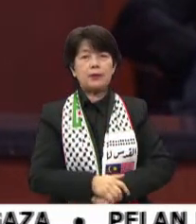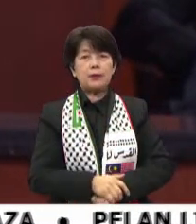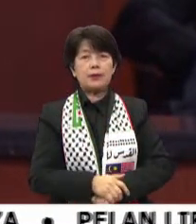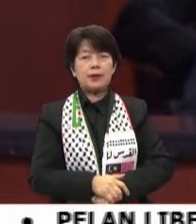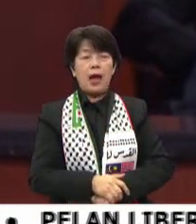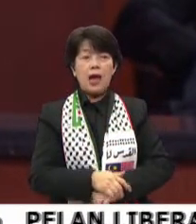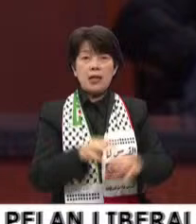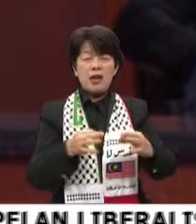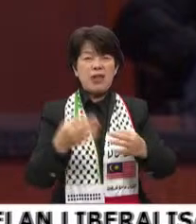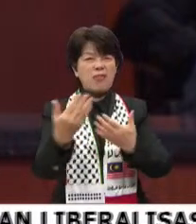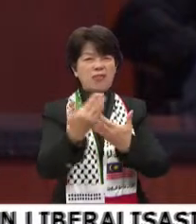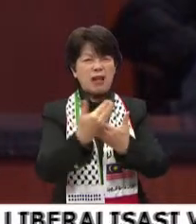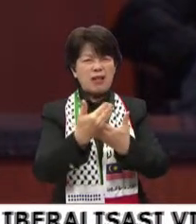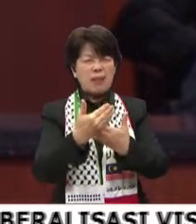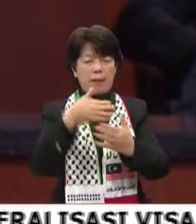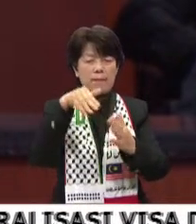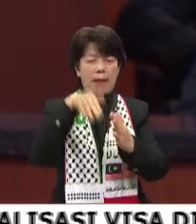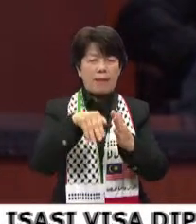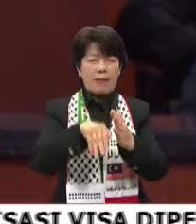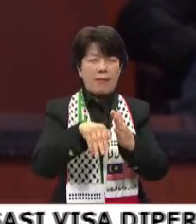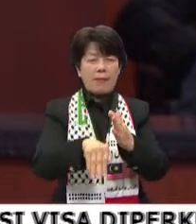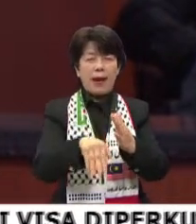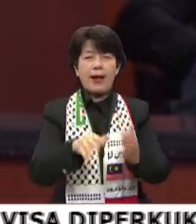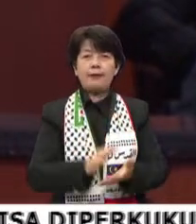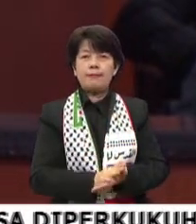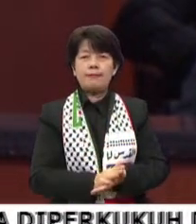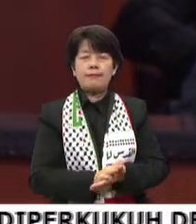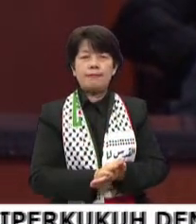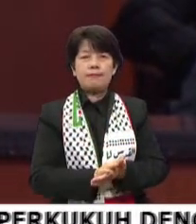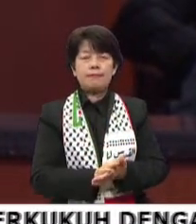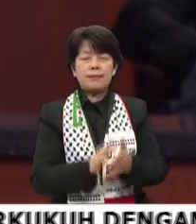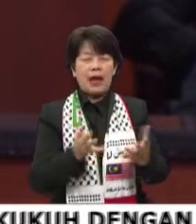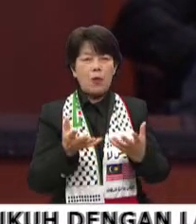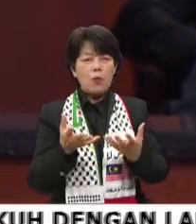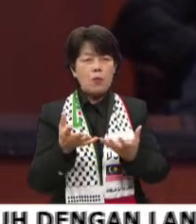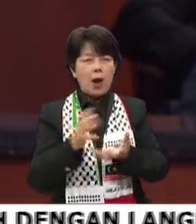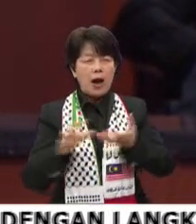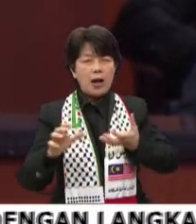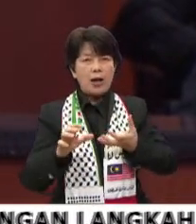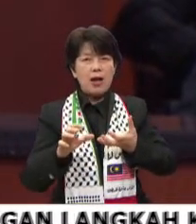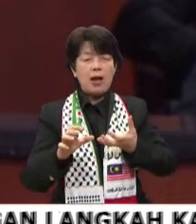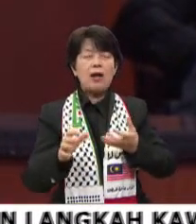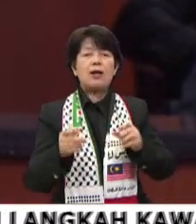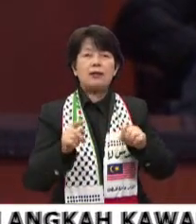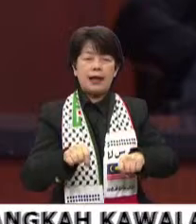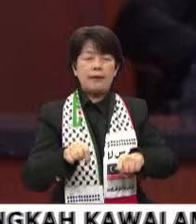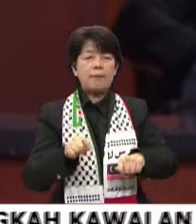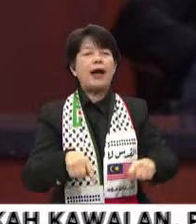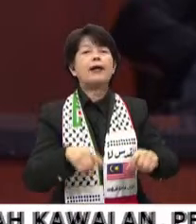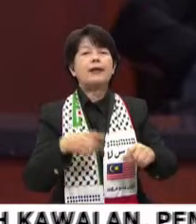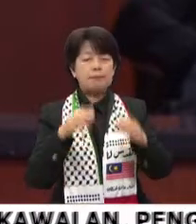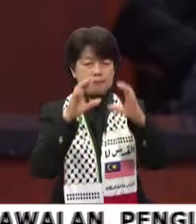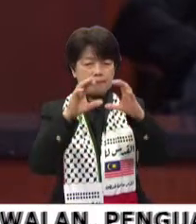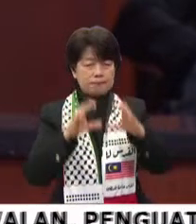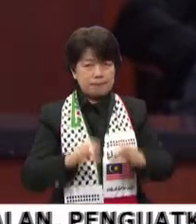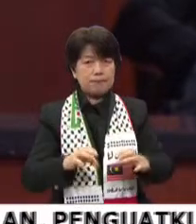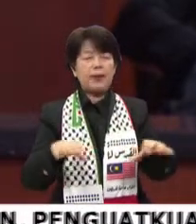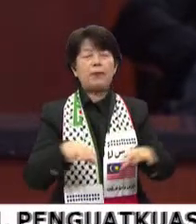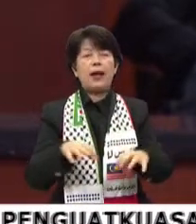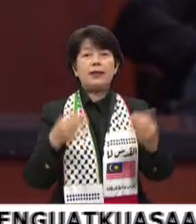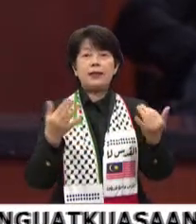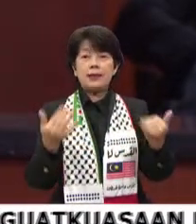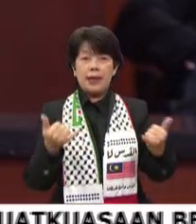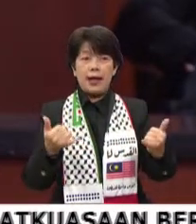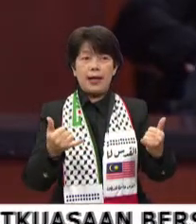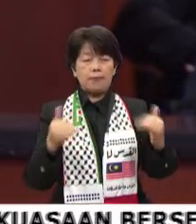menjejaskan industri ion tempatan maka kita akan ambil langkah-langkah perlu pada waktu itu buat masa sekarang kita